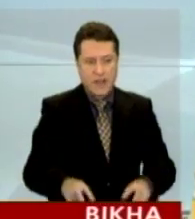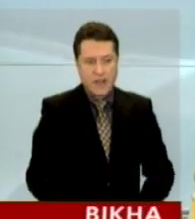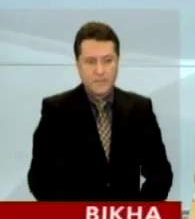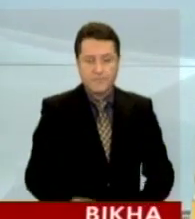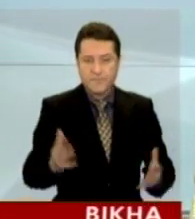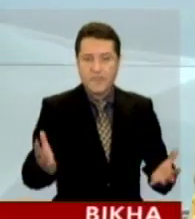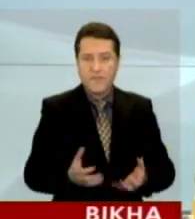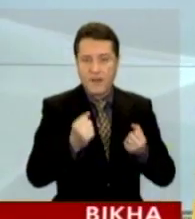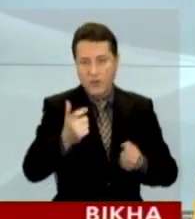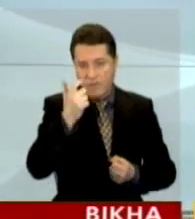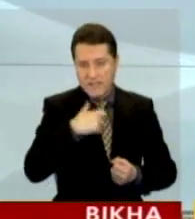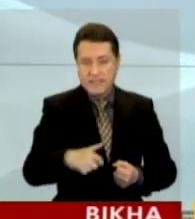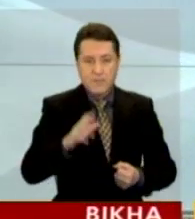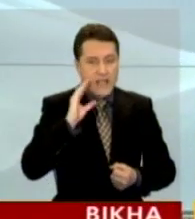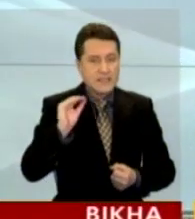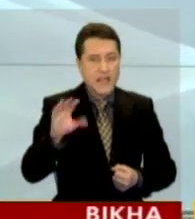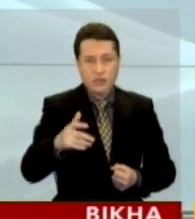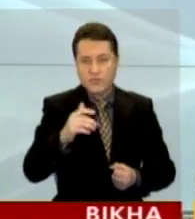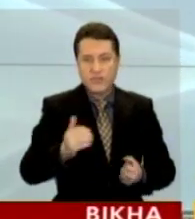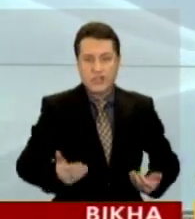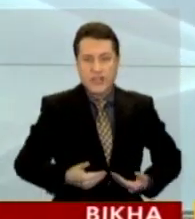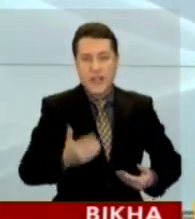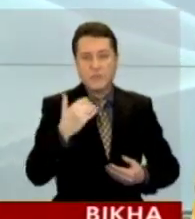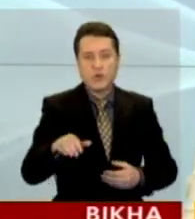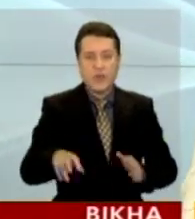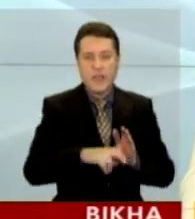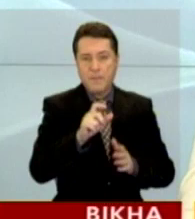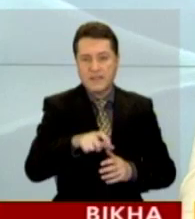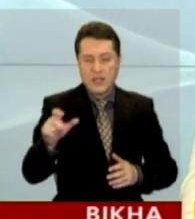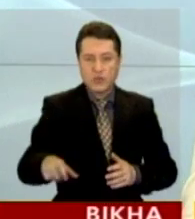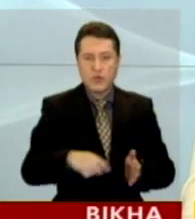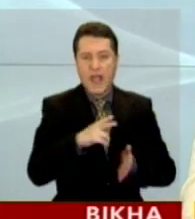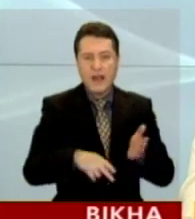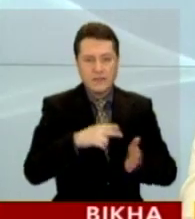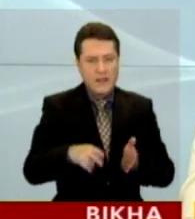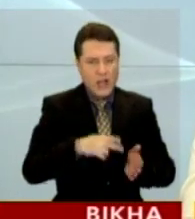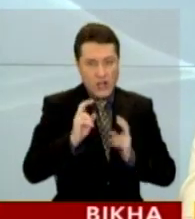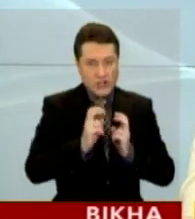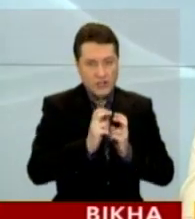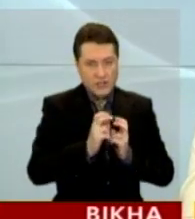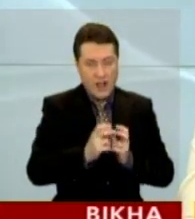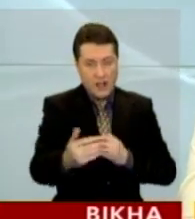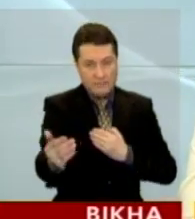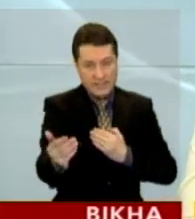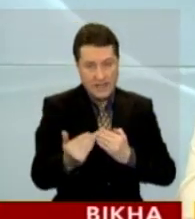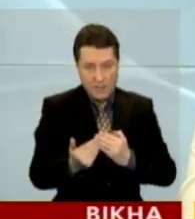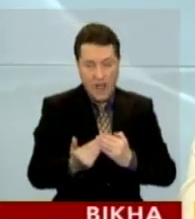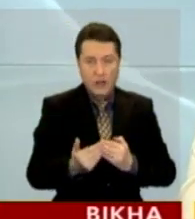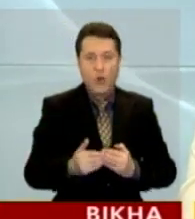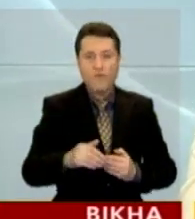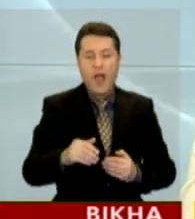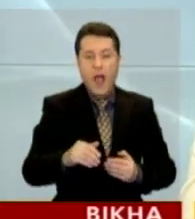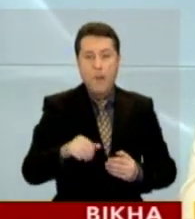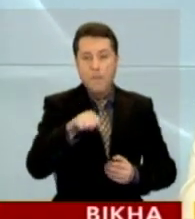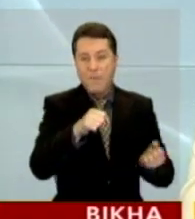врятувати себе, знехтувавши життям сотні пасажирів, тоді як його електричка стрімголов летіла на потяг, що стояв попереду, машиніст на